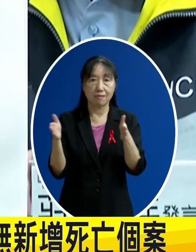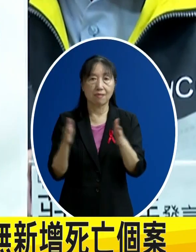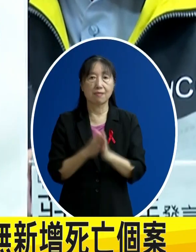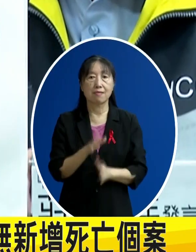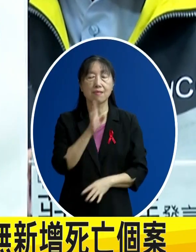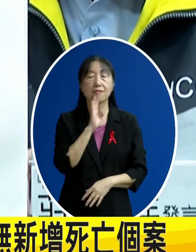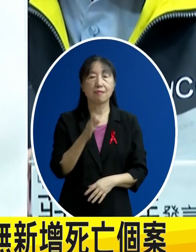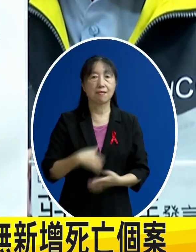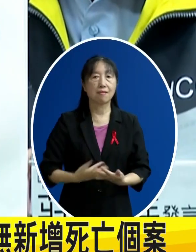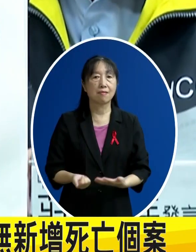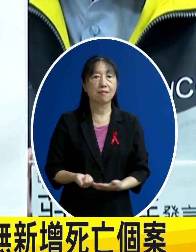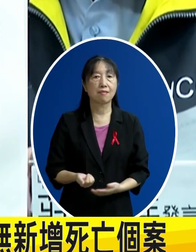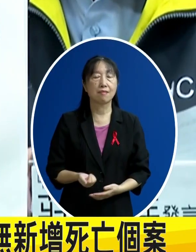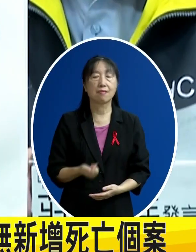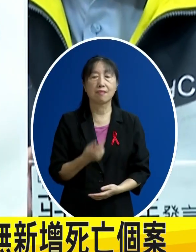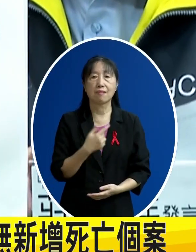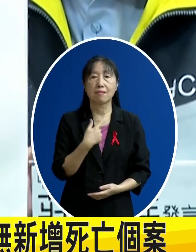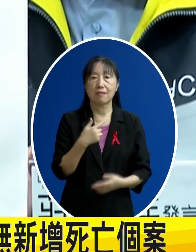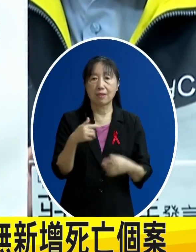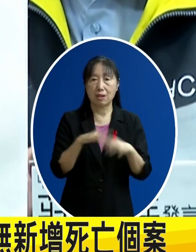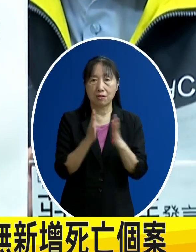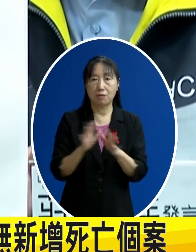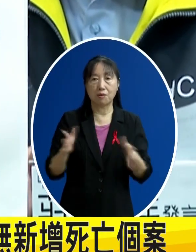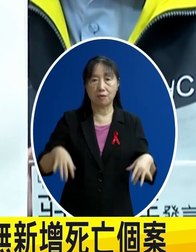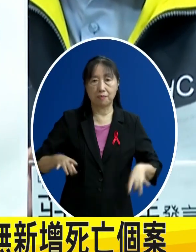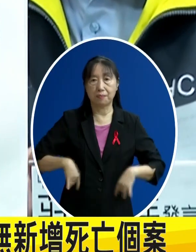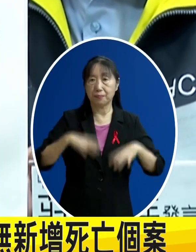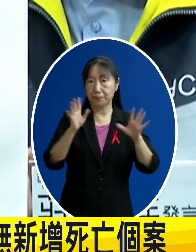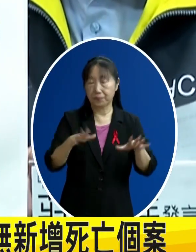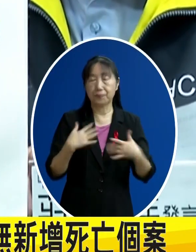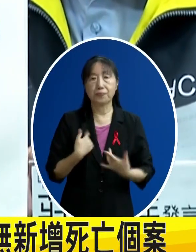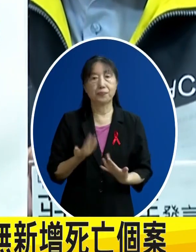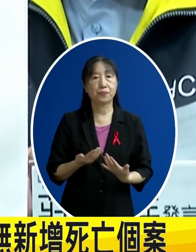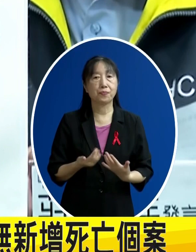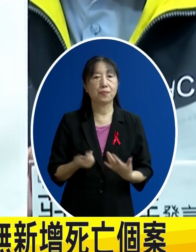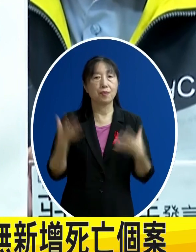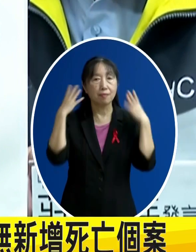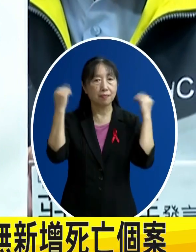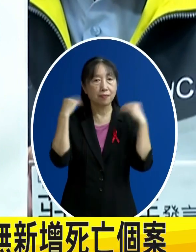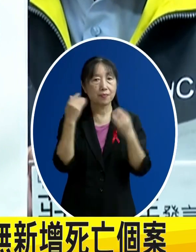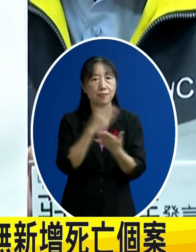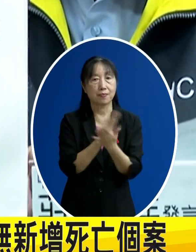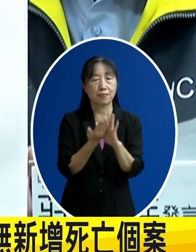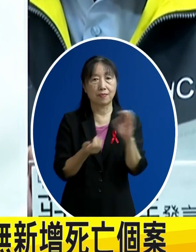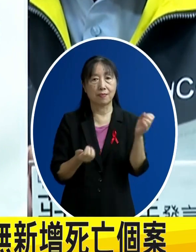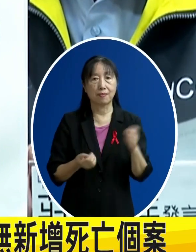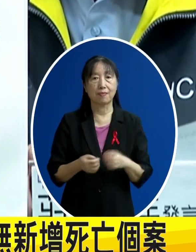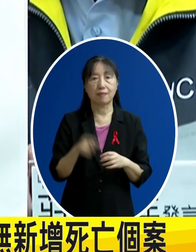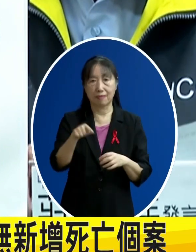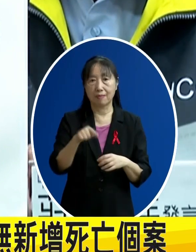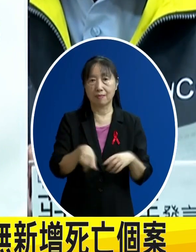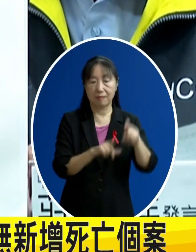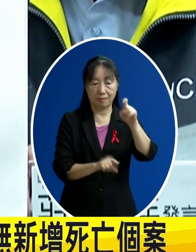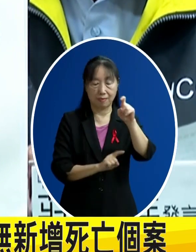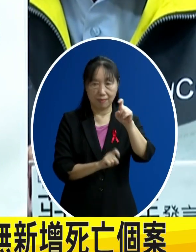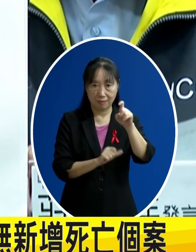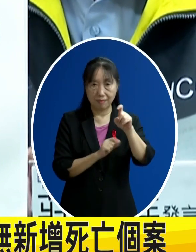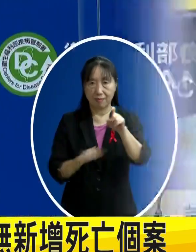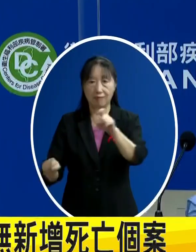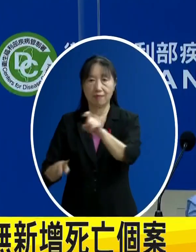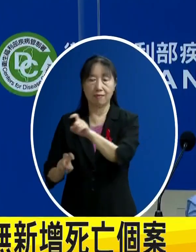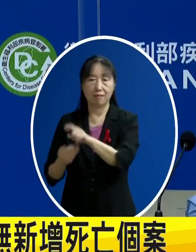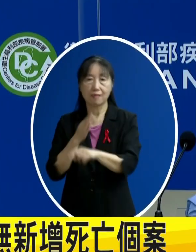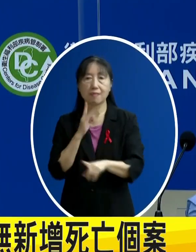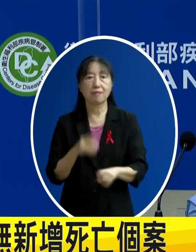来自捷克、澳大利亚有3案，还有荷兰。那入境是在于今年的11月15号到